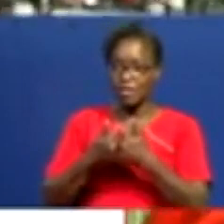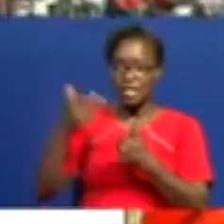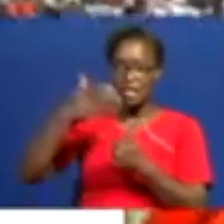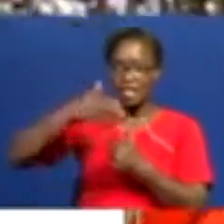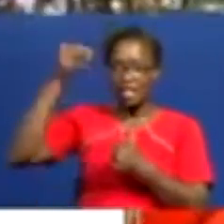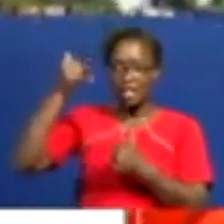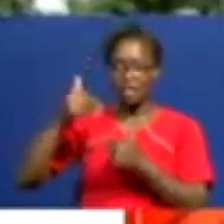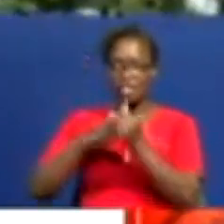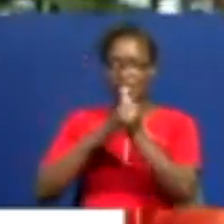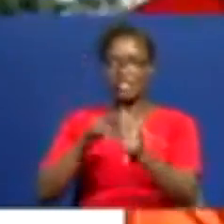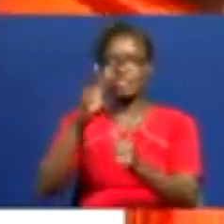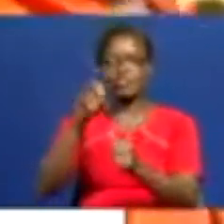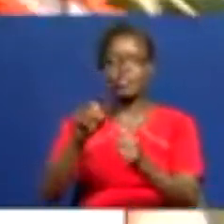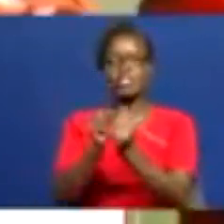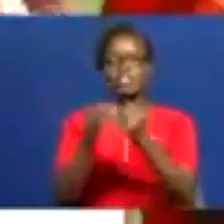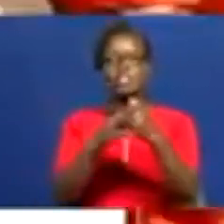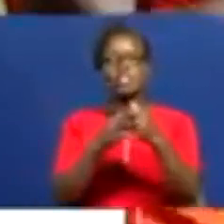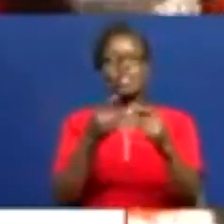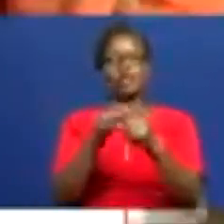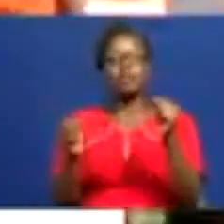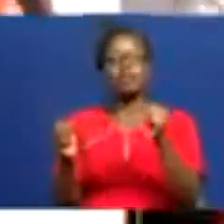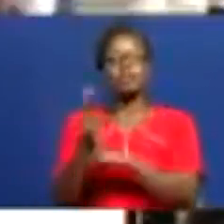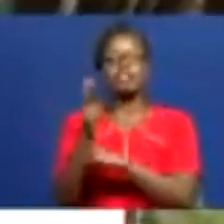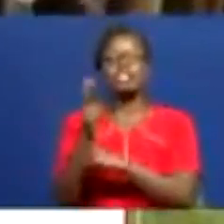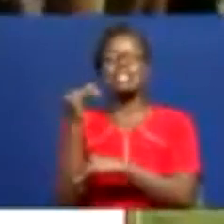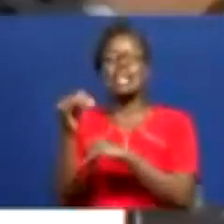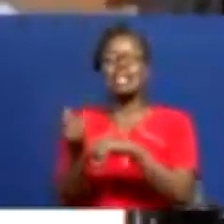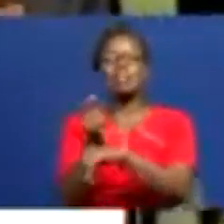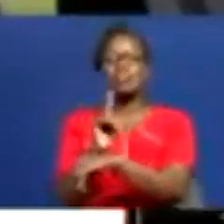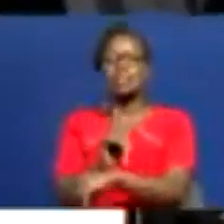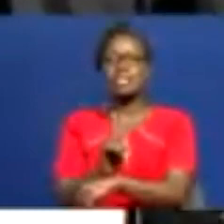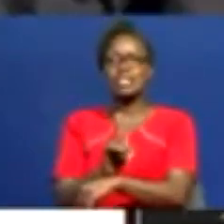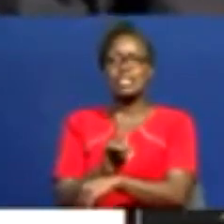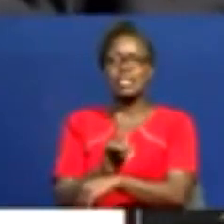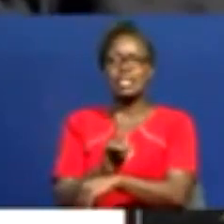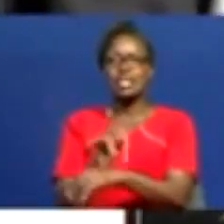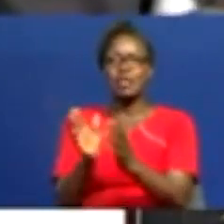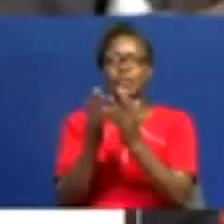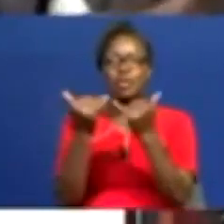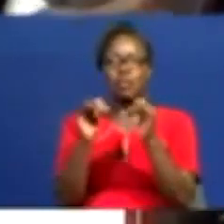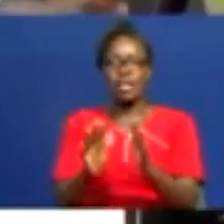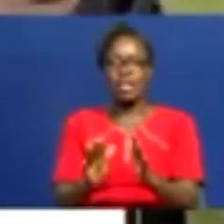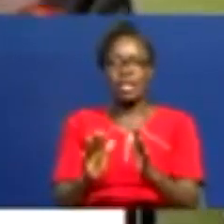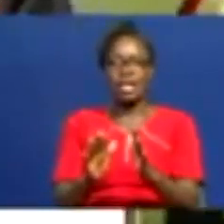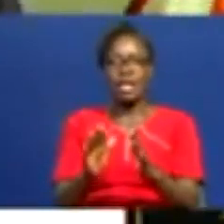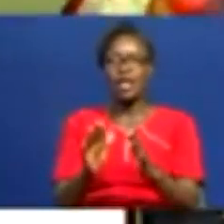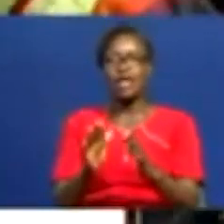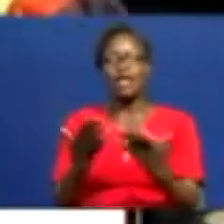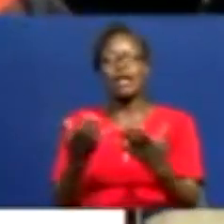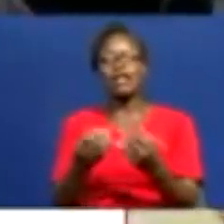iliongoza alama 20 kwa 18 lakini penalti ya dakika za mwisho ya mchezaji Liam Walker ilihakikishia